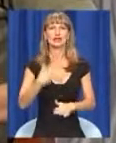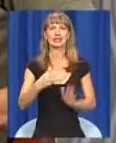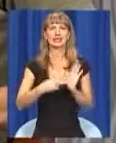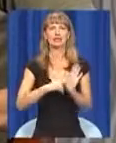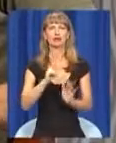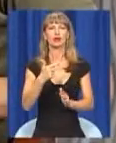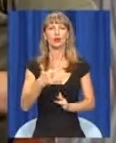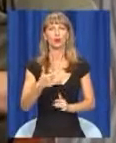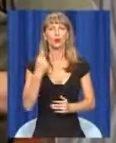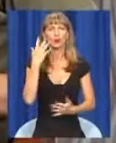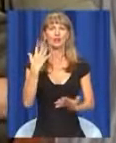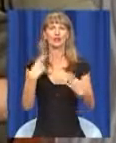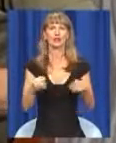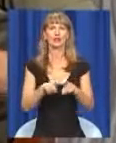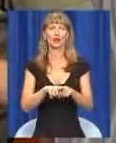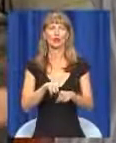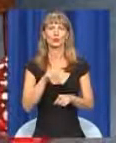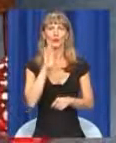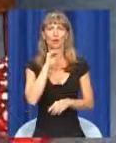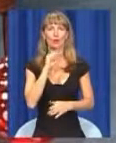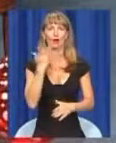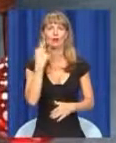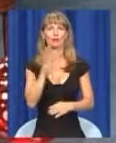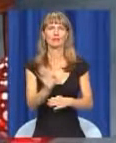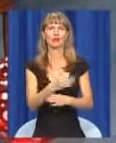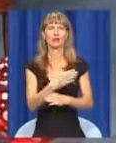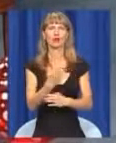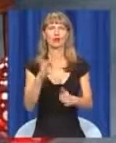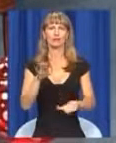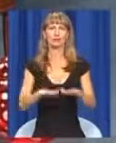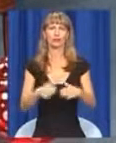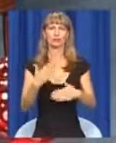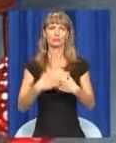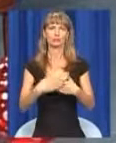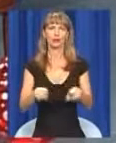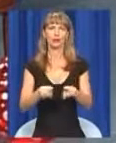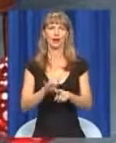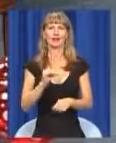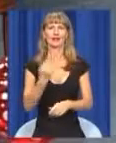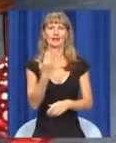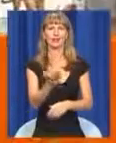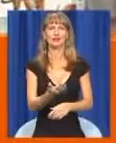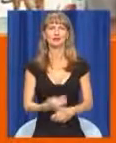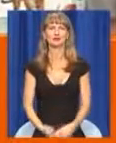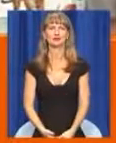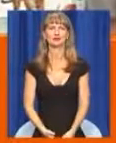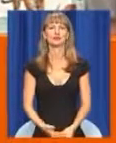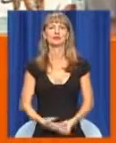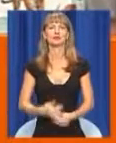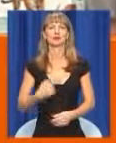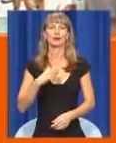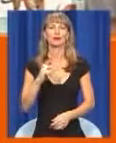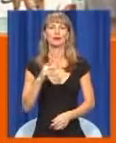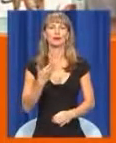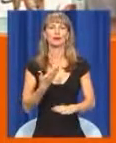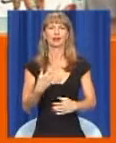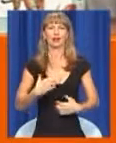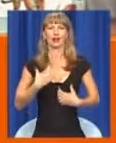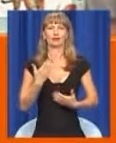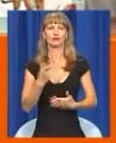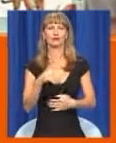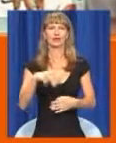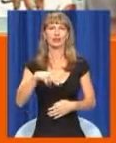але проте от уяви собі таку ситуацію, коли ти вигулюєш собачку, яка важить приблизно так само, як і ти. Мені було б дуже страшно, коли ти йдеш,